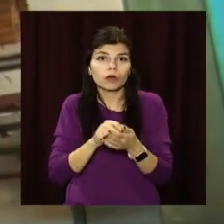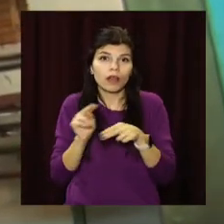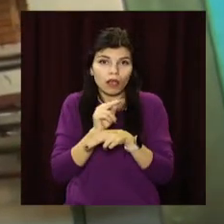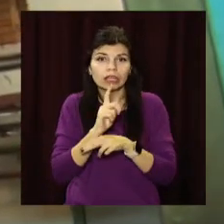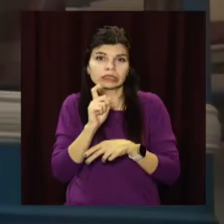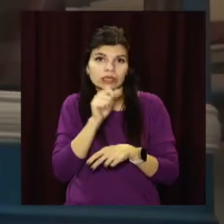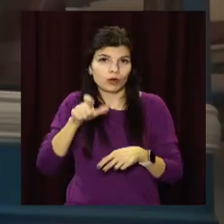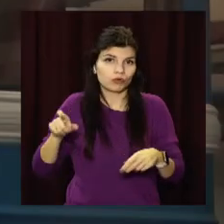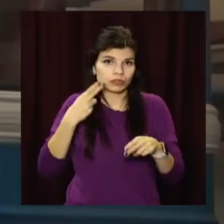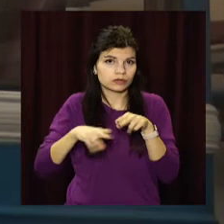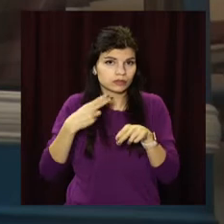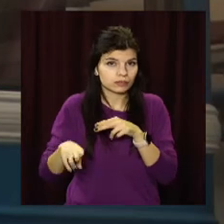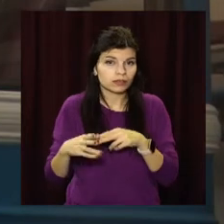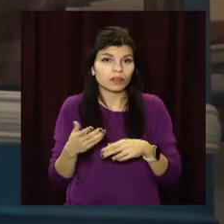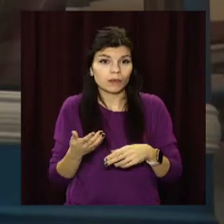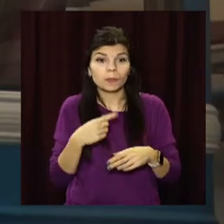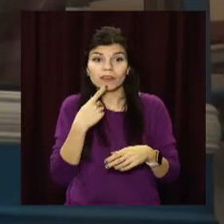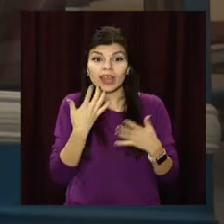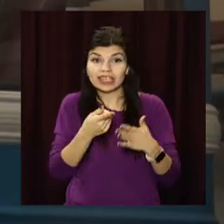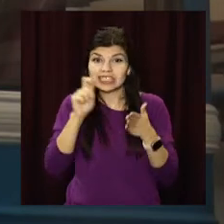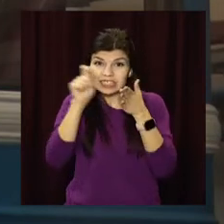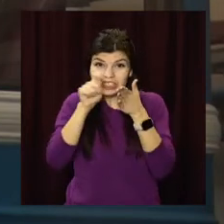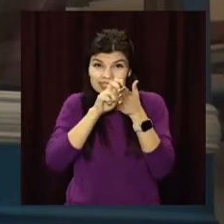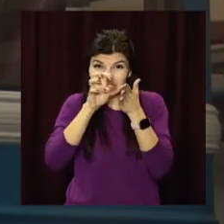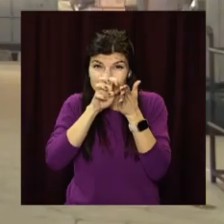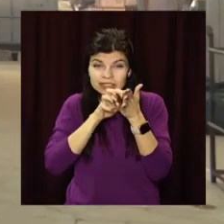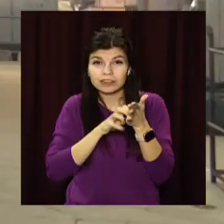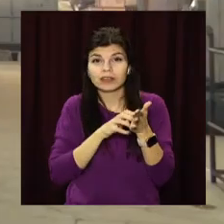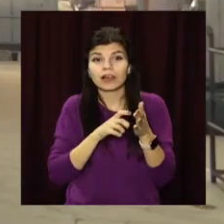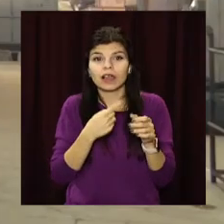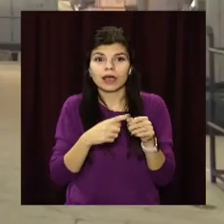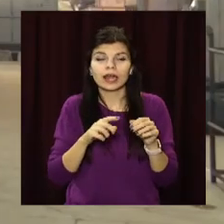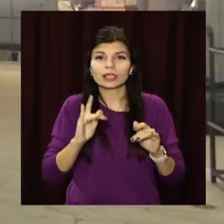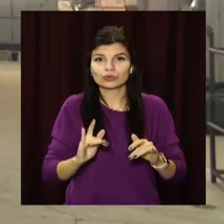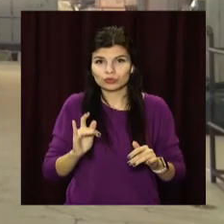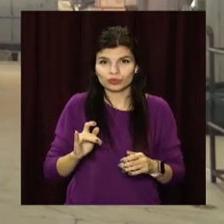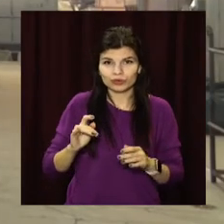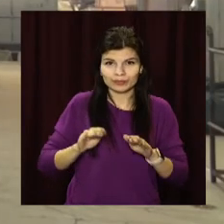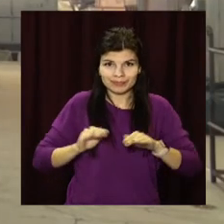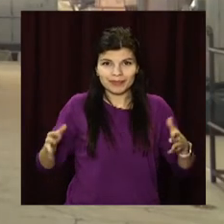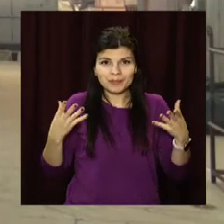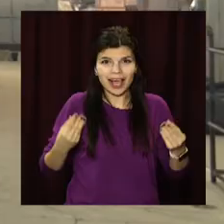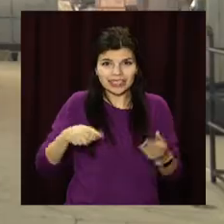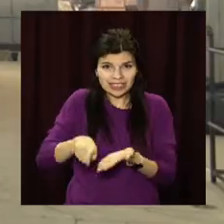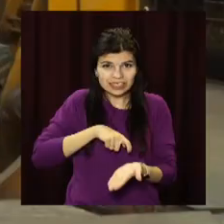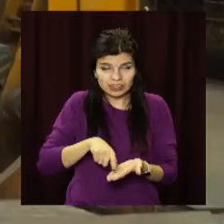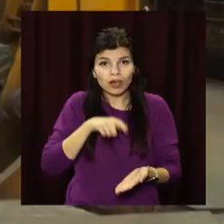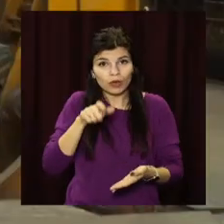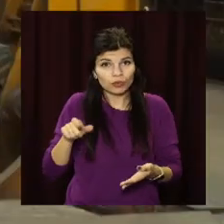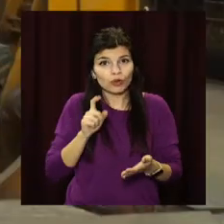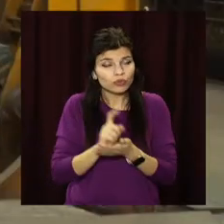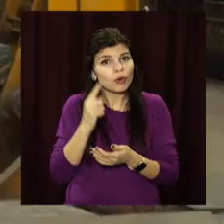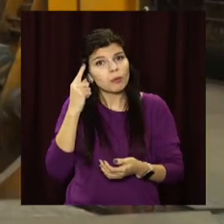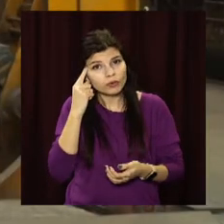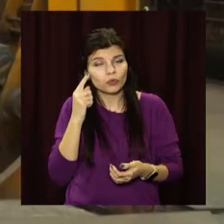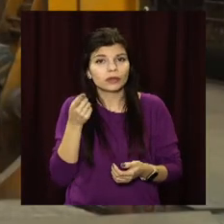в 1 мільйон гривень. Тому перш ніж надряпати якусь лайку на обивці вагону чи порізати сидіння, кажуть на підприємстві, пасажири мусять